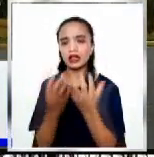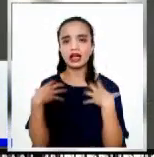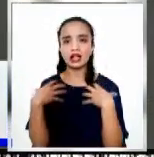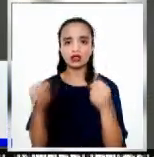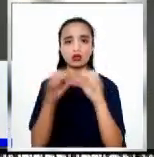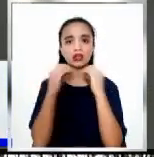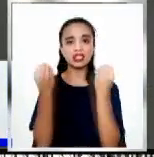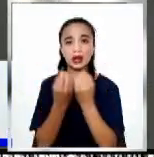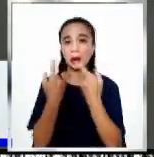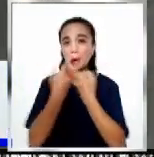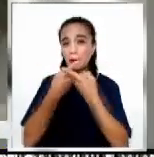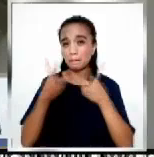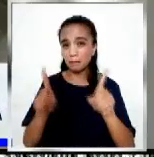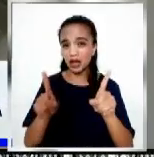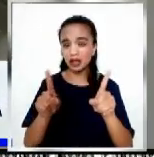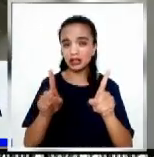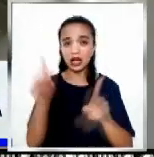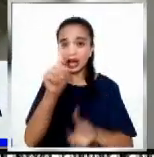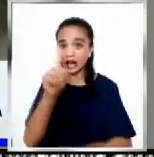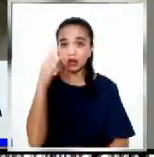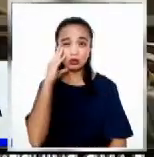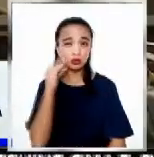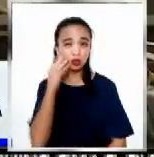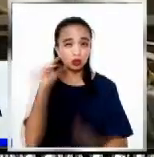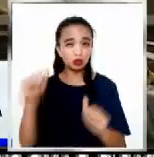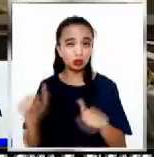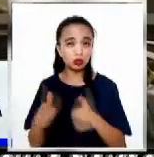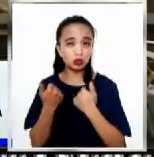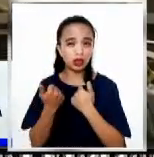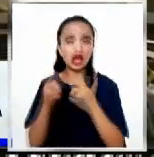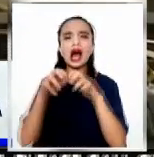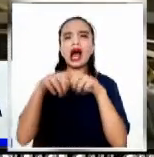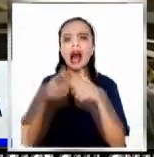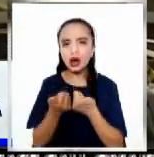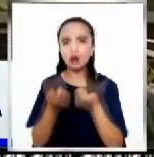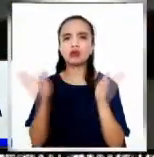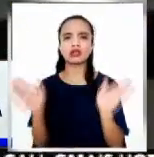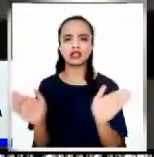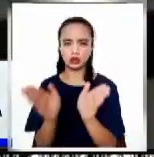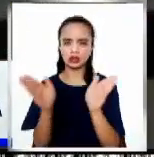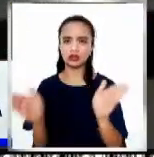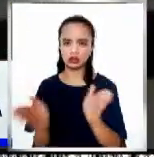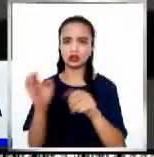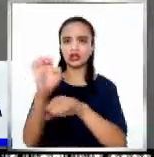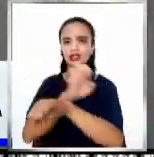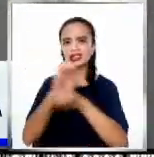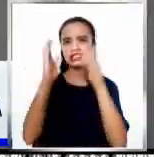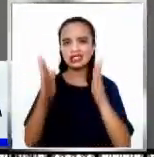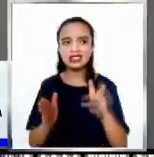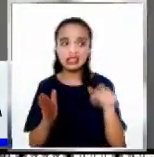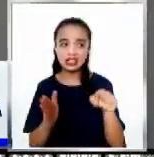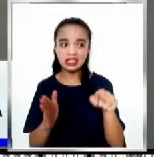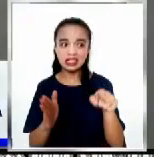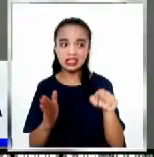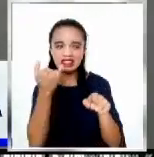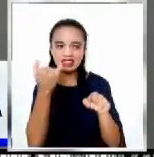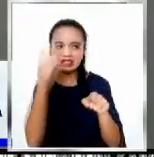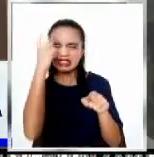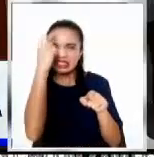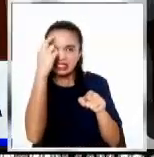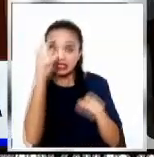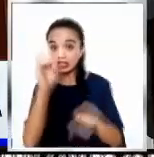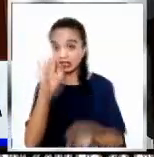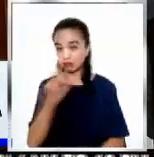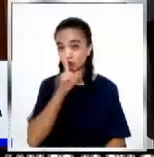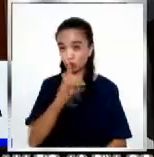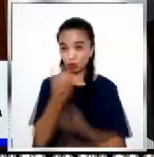na hamon ng ospital, ang pagkumbinse sa mga personnel na may agam-agam kung ligtas nga ba ang mga parating na bakuna.